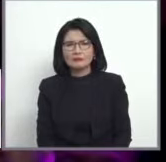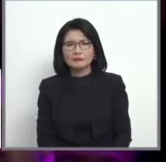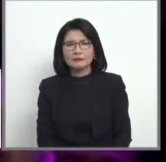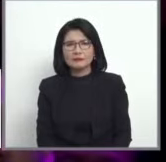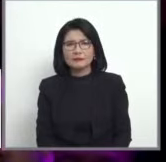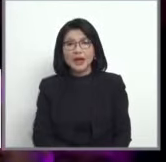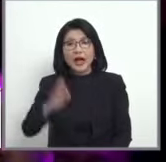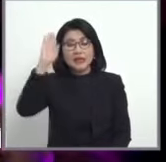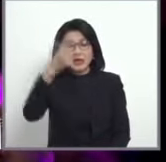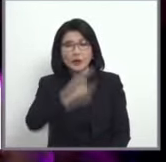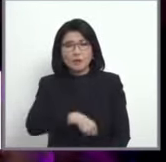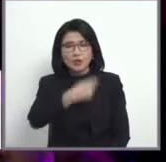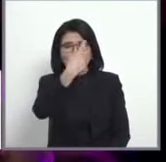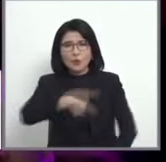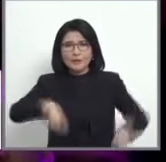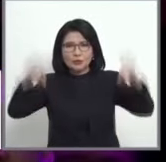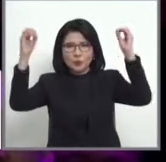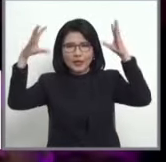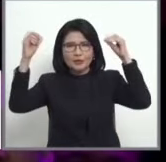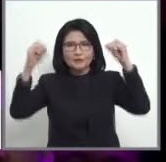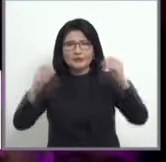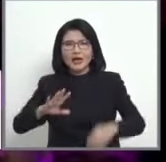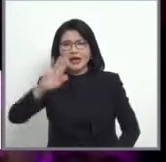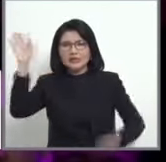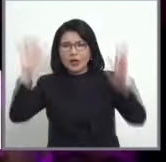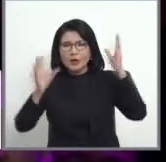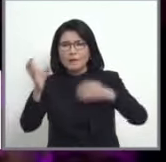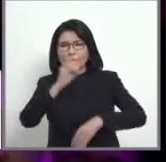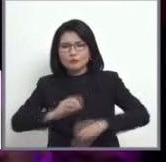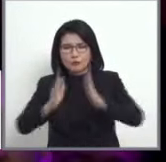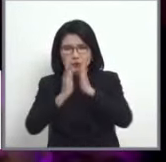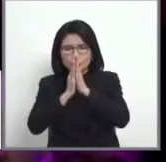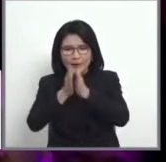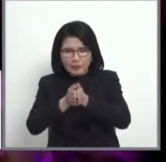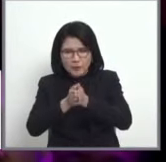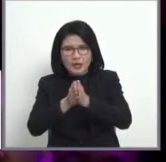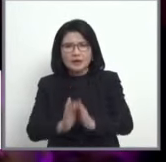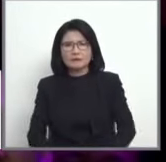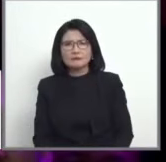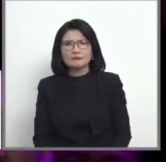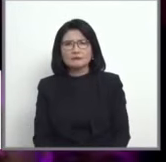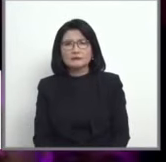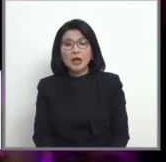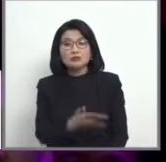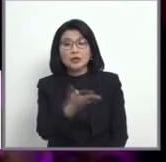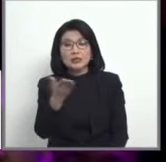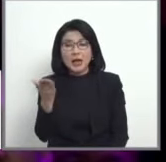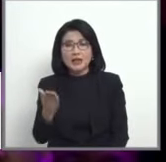asalamualaikum warahmatullahi wabarakatuh Shalom Om Swastiastu namo budhaya saudara-saudara